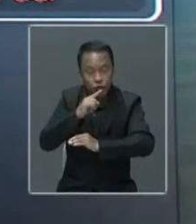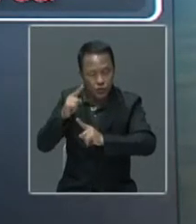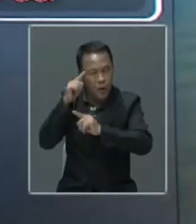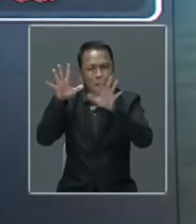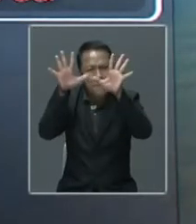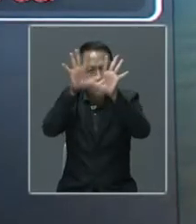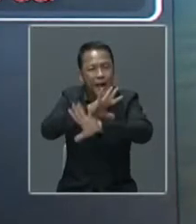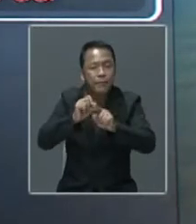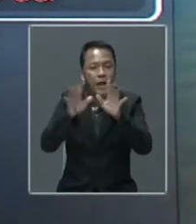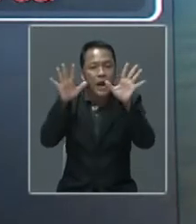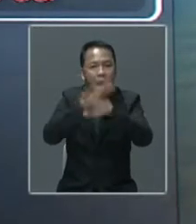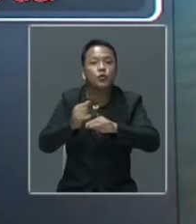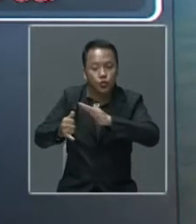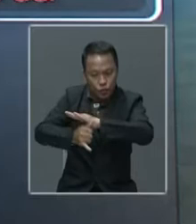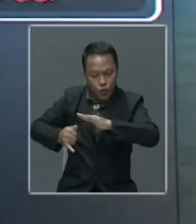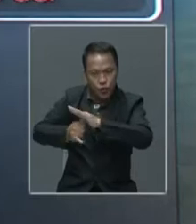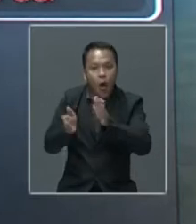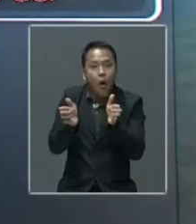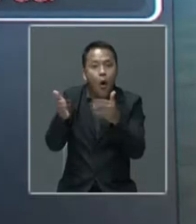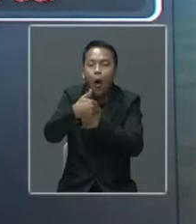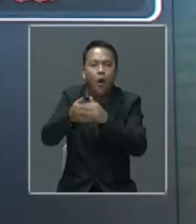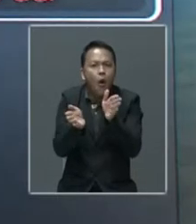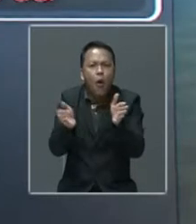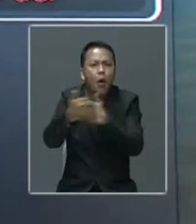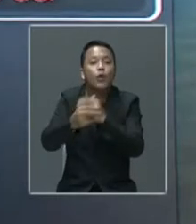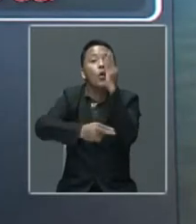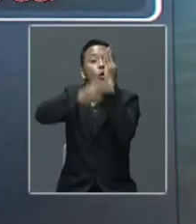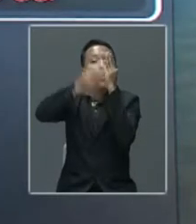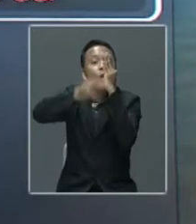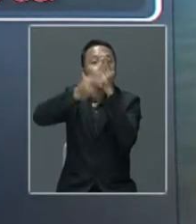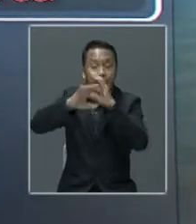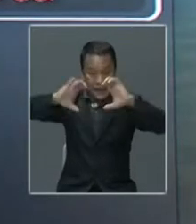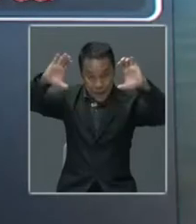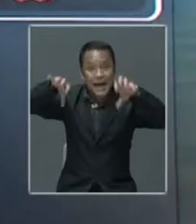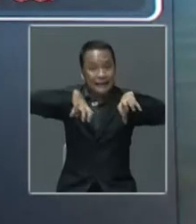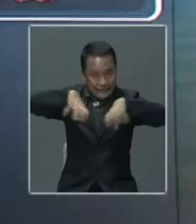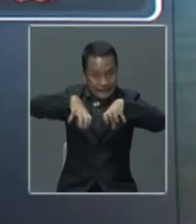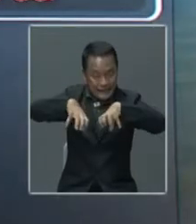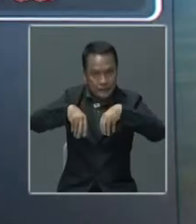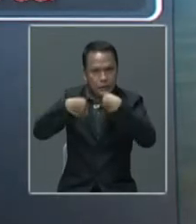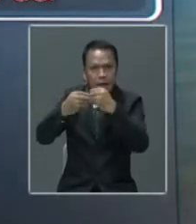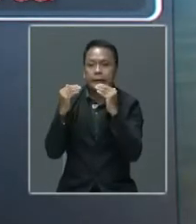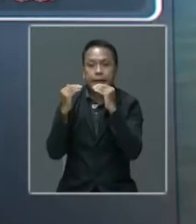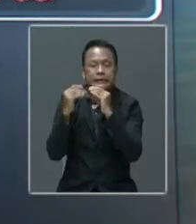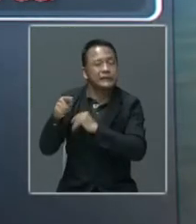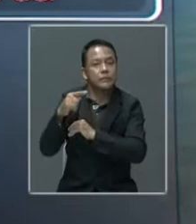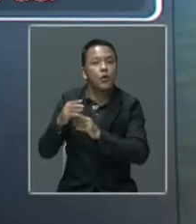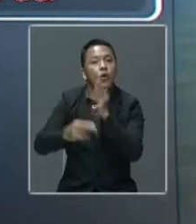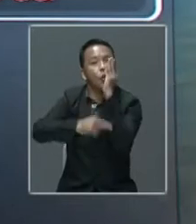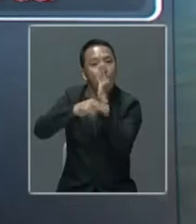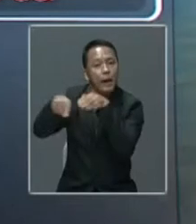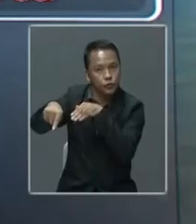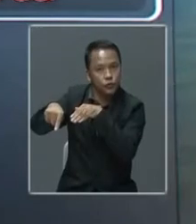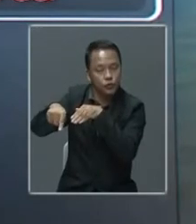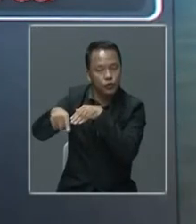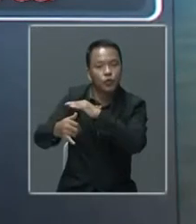ะเหมือนกับว่าไปกักตัวอยู่แต่ในห้องเลยเป็นห้องของโรงแรมที่รัฐบาลเนี่ยให้เขาเป็นสิทธิ์ที่จะเป็นที่พักในการ